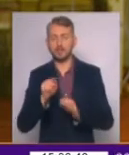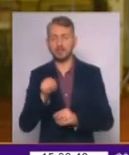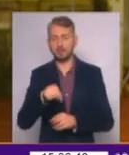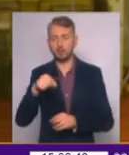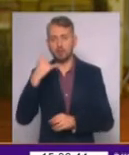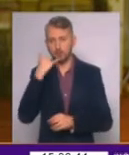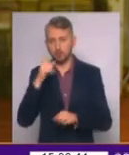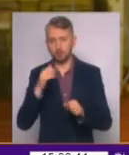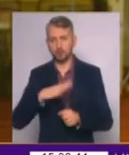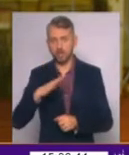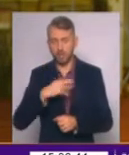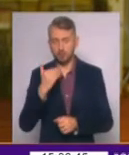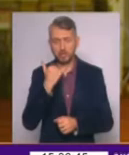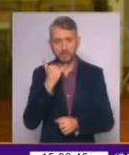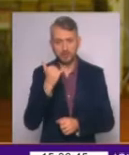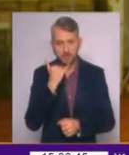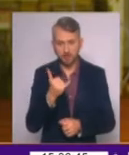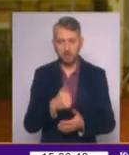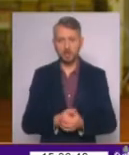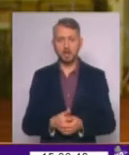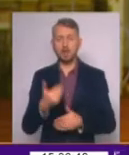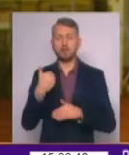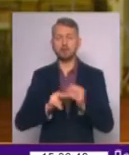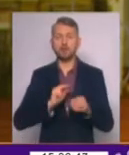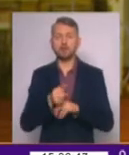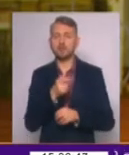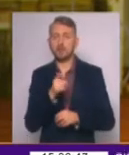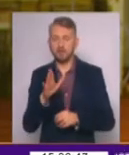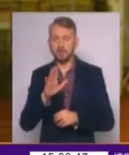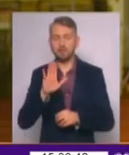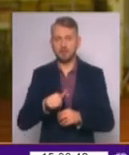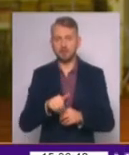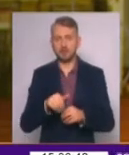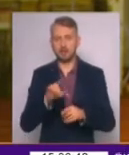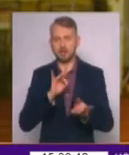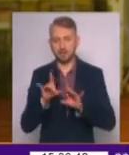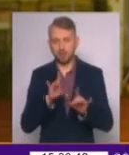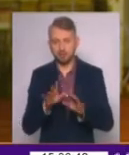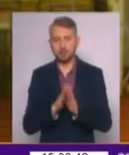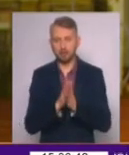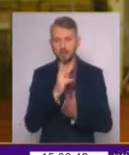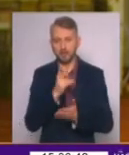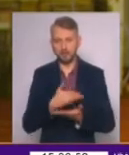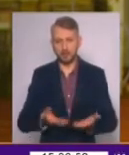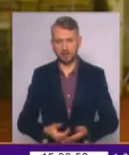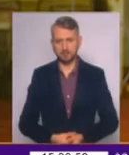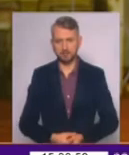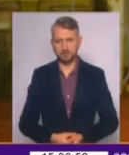номером телефону ми чекатимемо дзвінків від вас вже за кілька хвилин після невеличкої реклами. Будь ласка, не перемикайте і